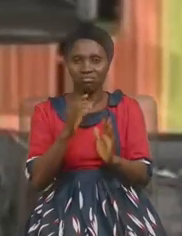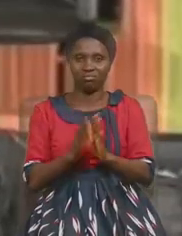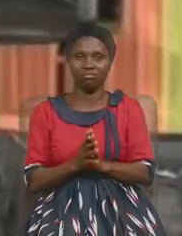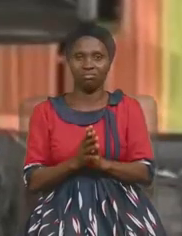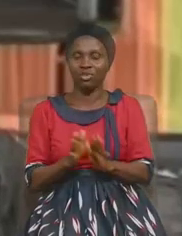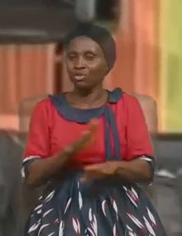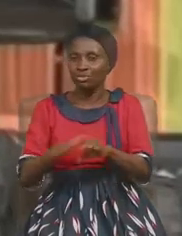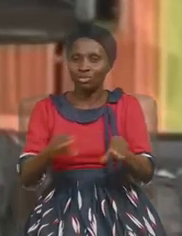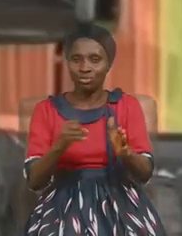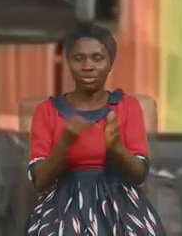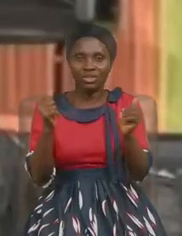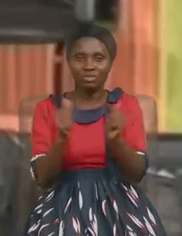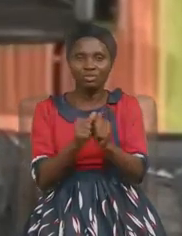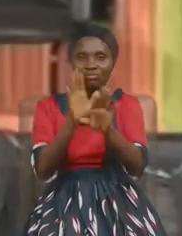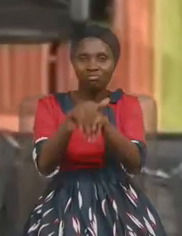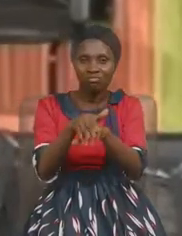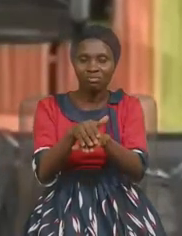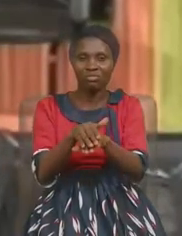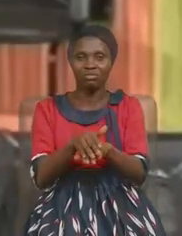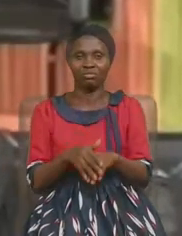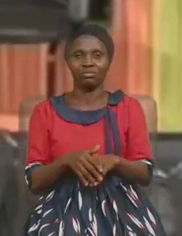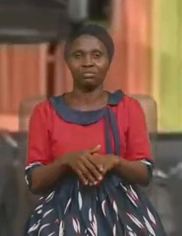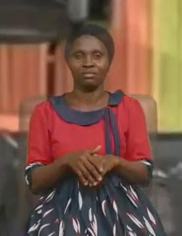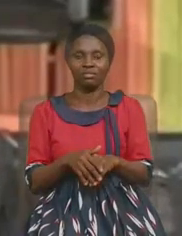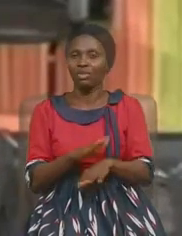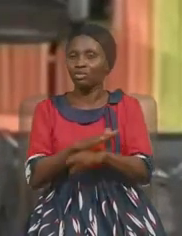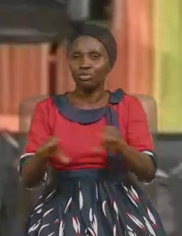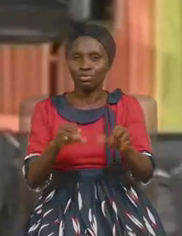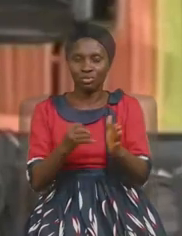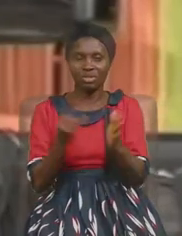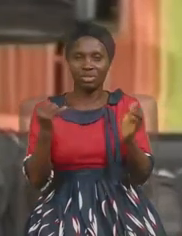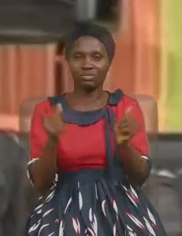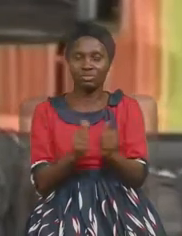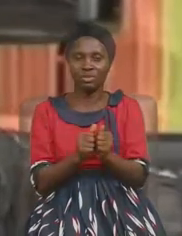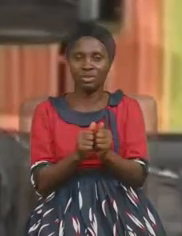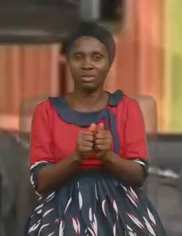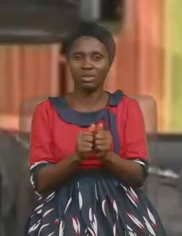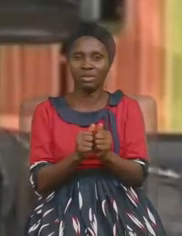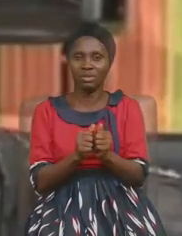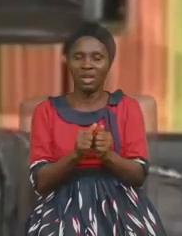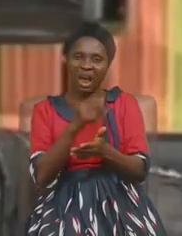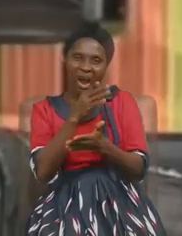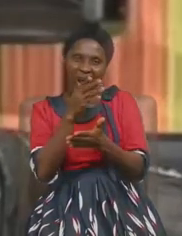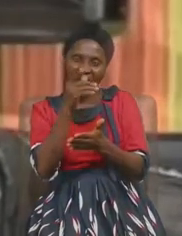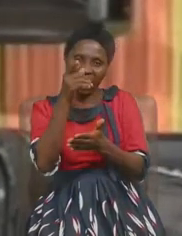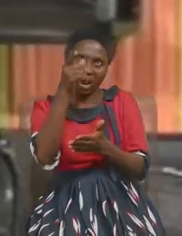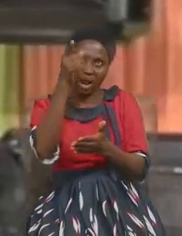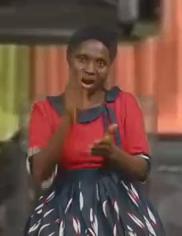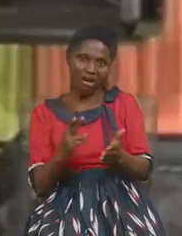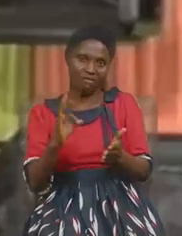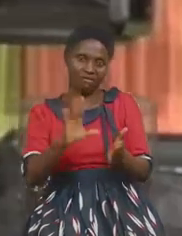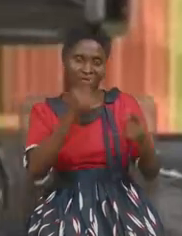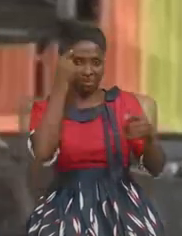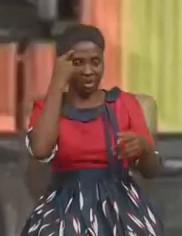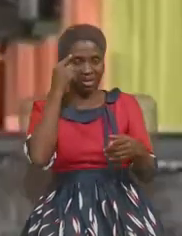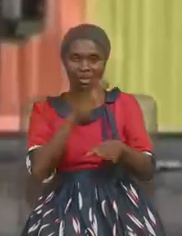pas comme pour plaire aux gens, ne le faites pas avec la moitié de votre cœur, ne le faites